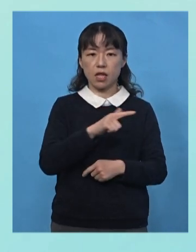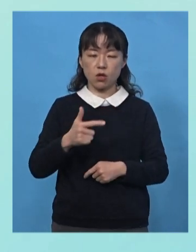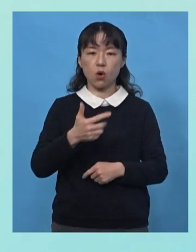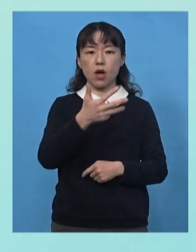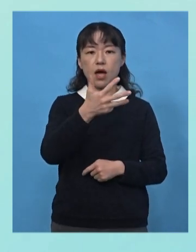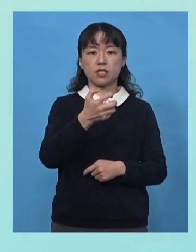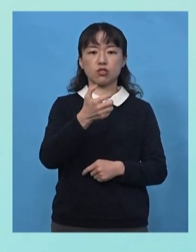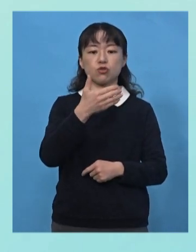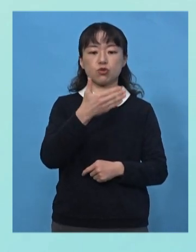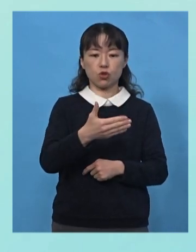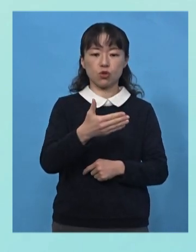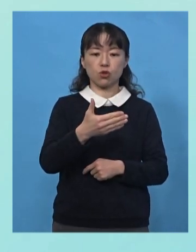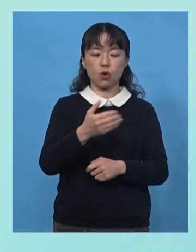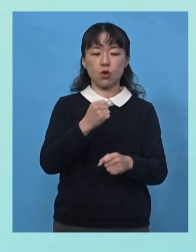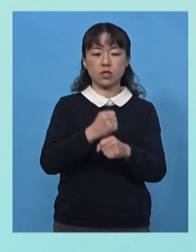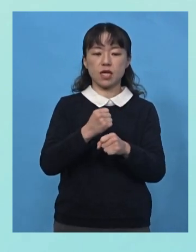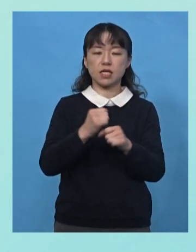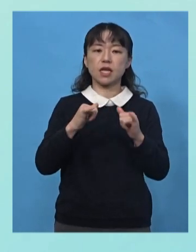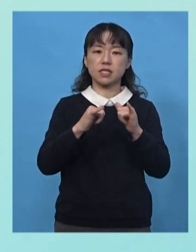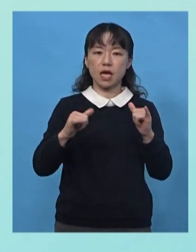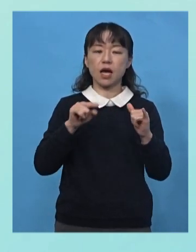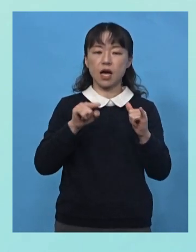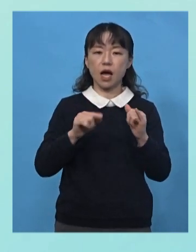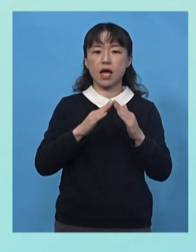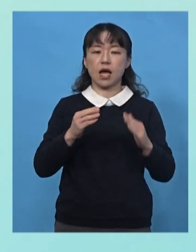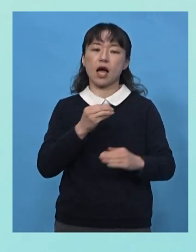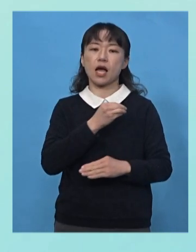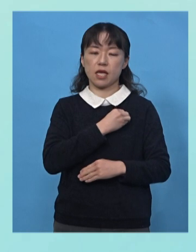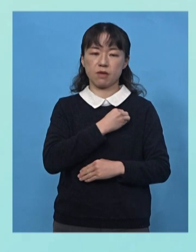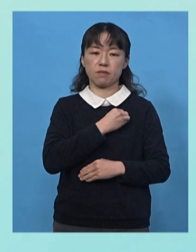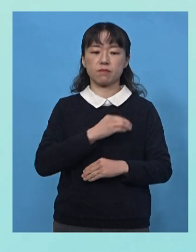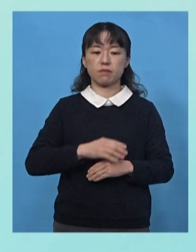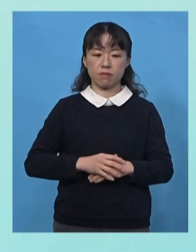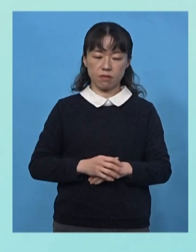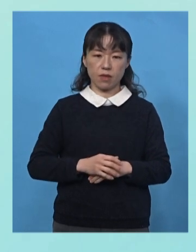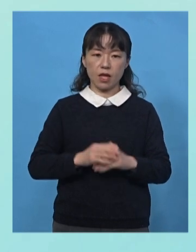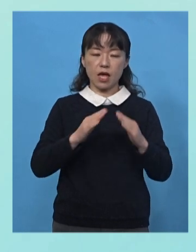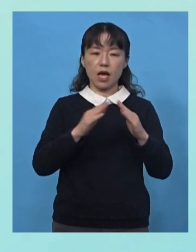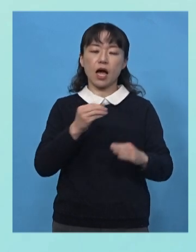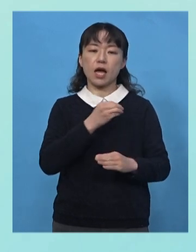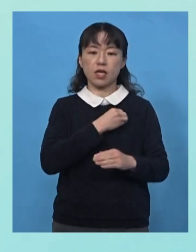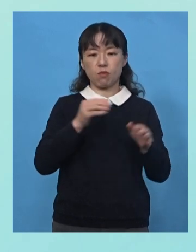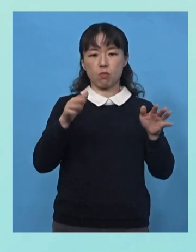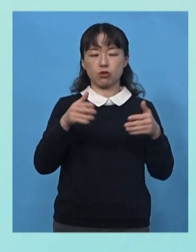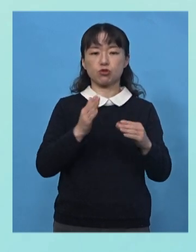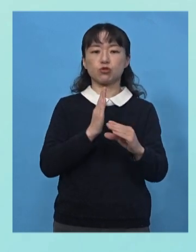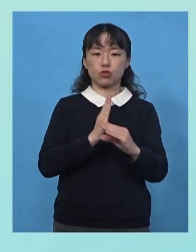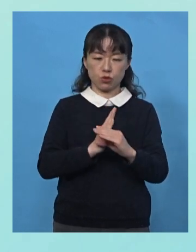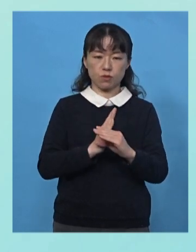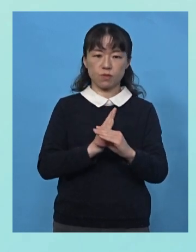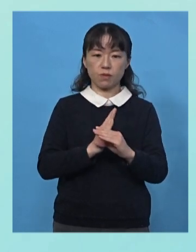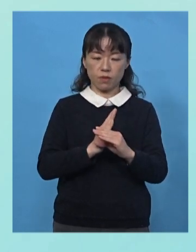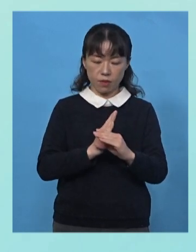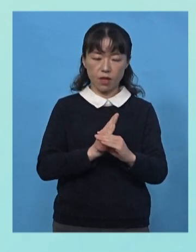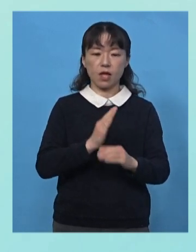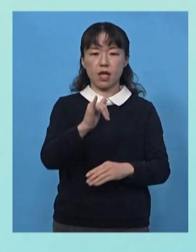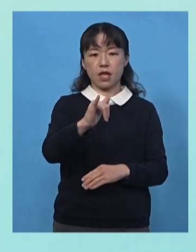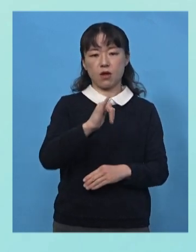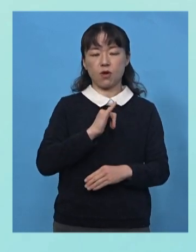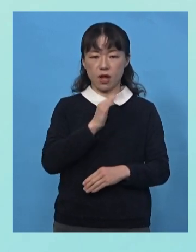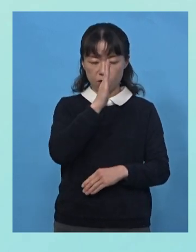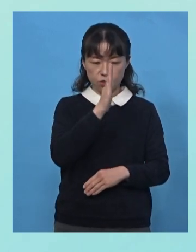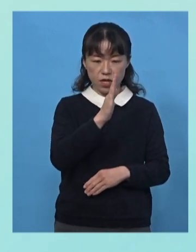の89生産者に会員になっていただいております。会員募集は、随時行っておりますので、ぜひ